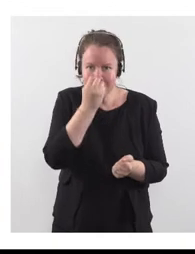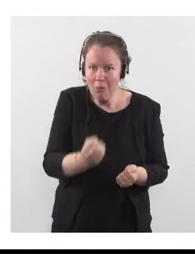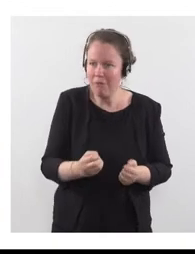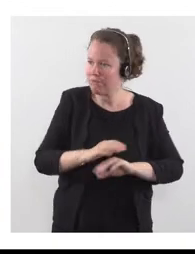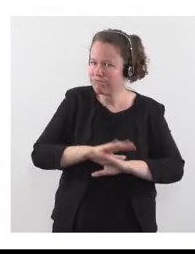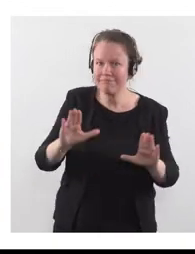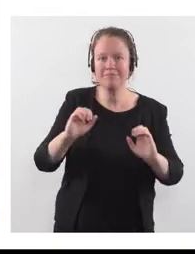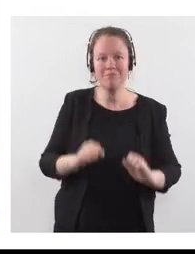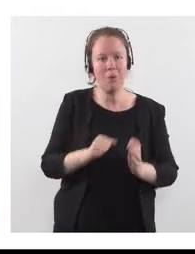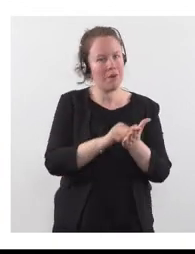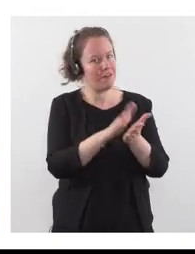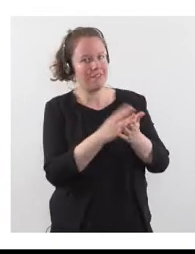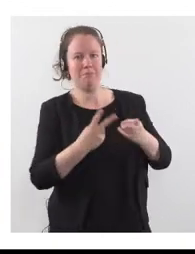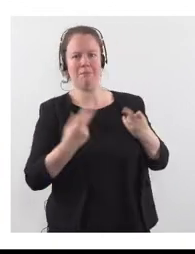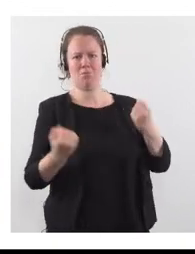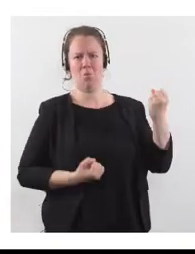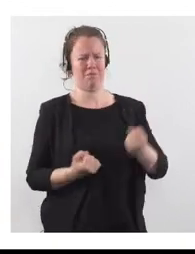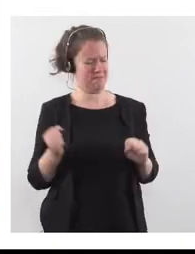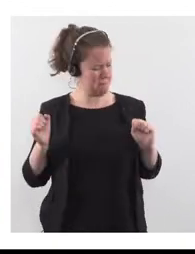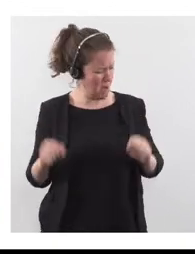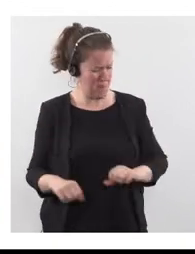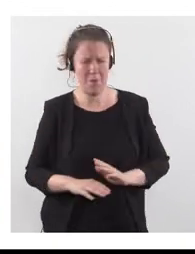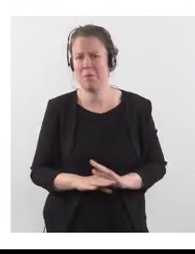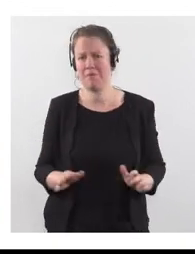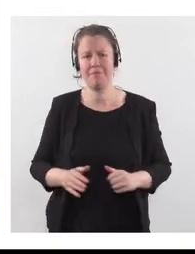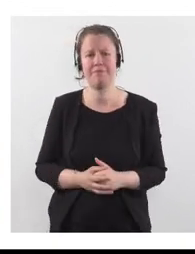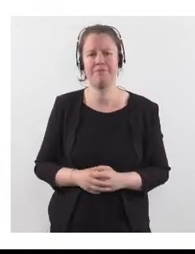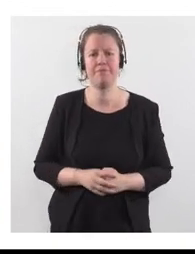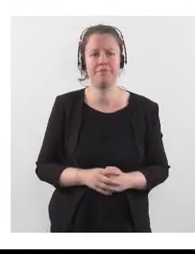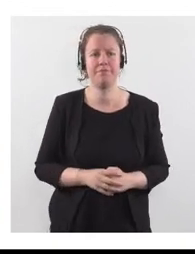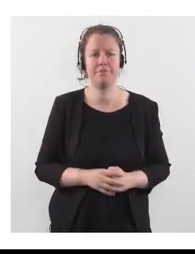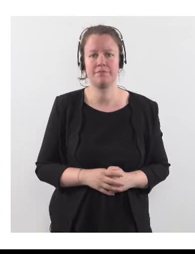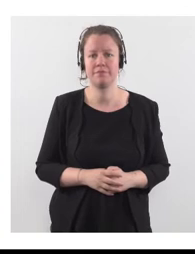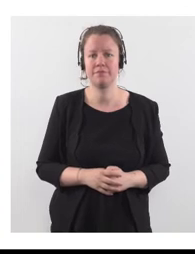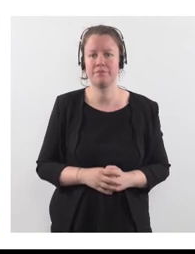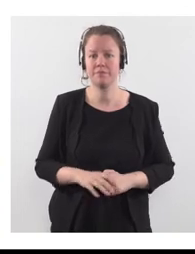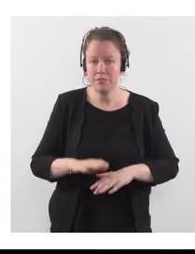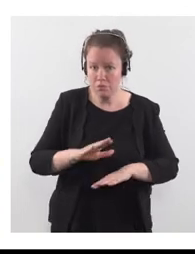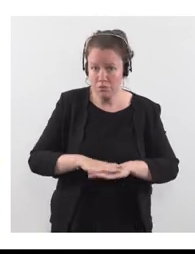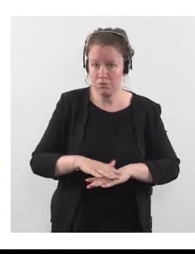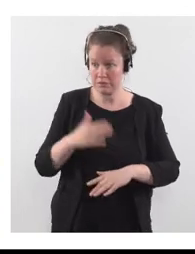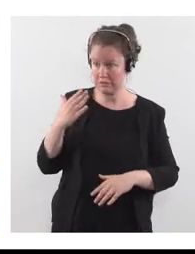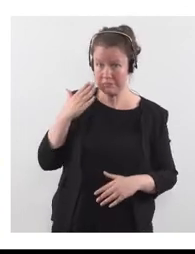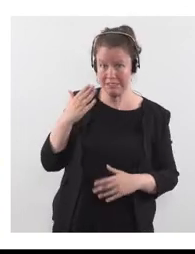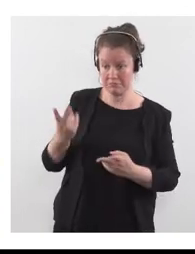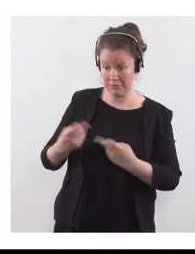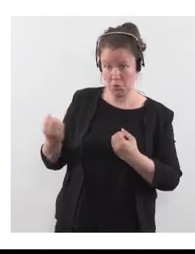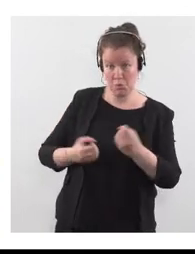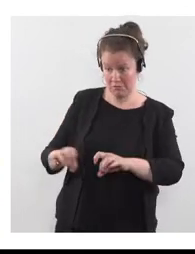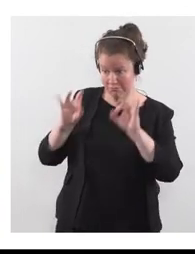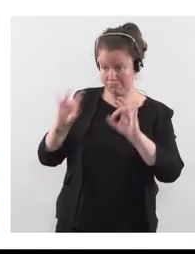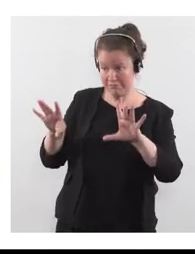pour obtenir un permis de conduire, et bien entendu, la décision de ne pas leur accorder ces permis de conduire